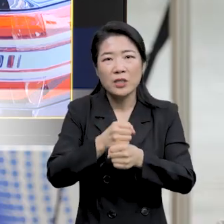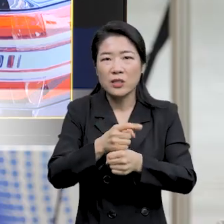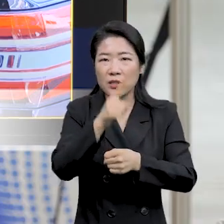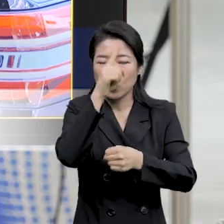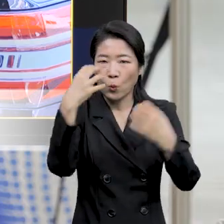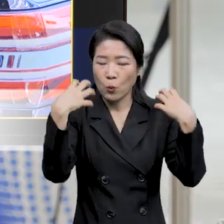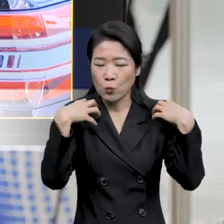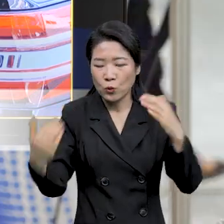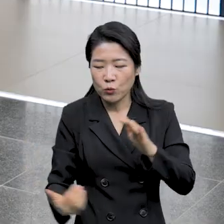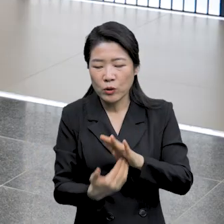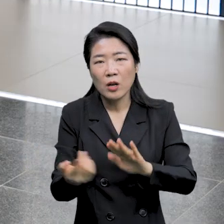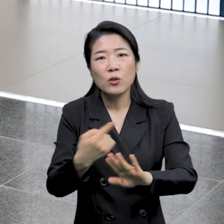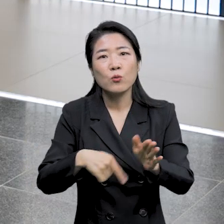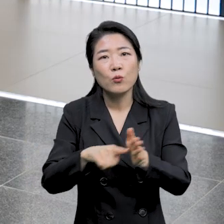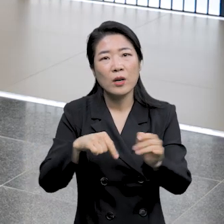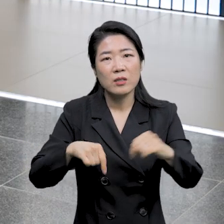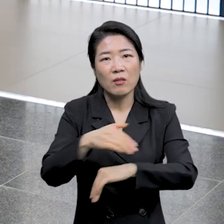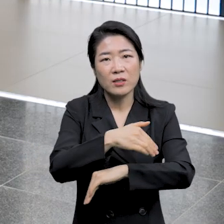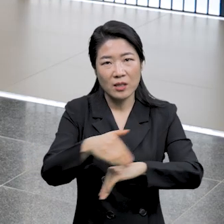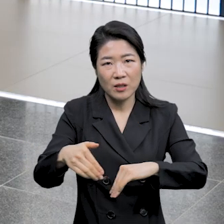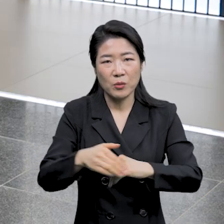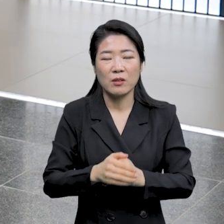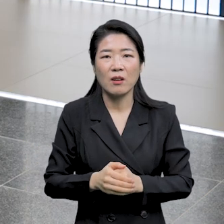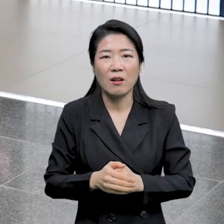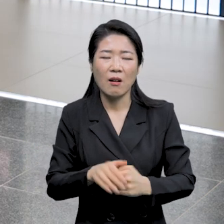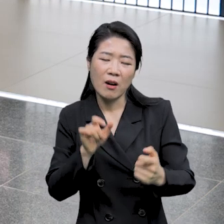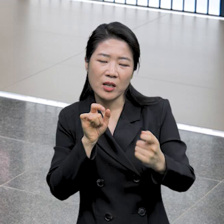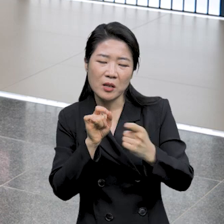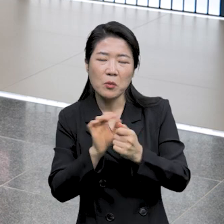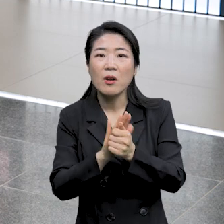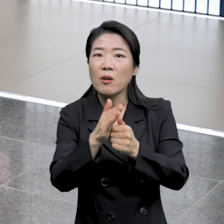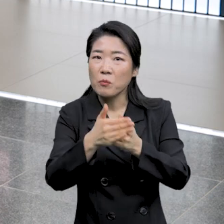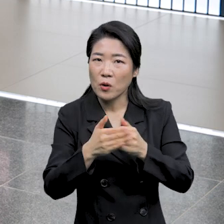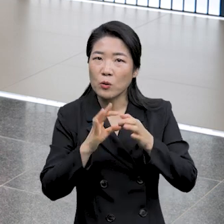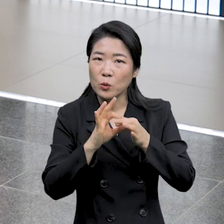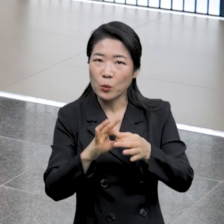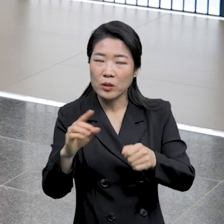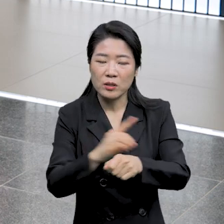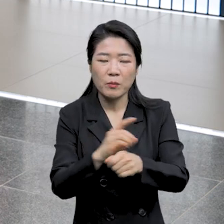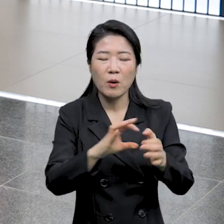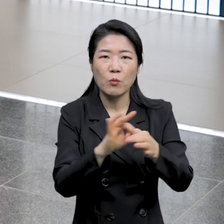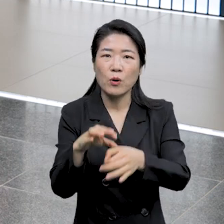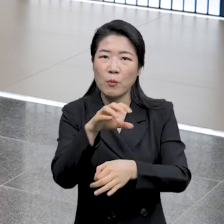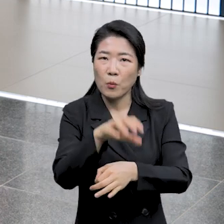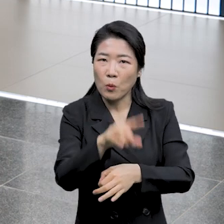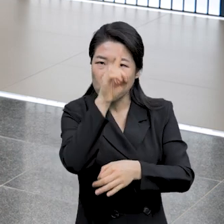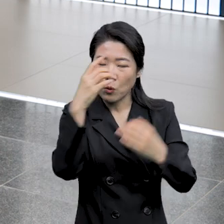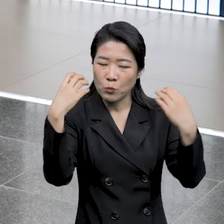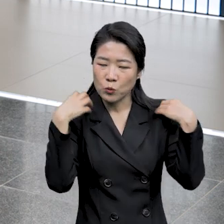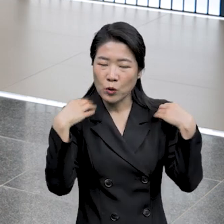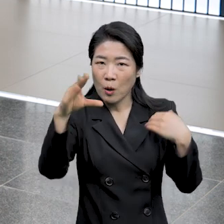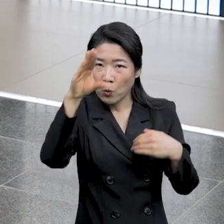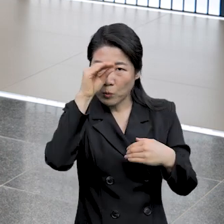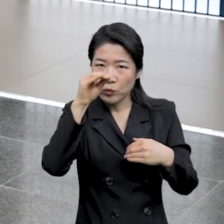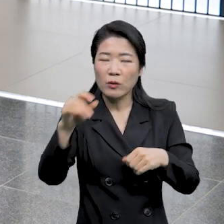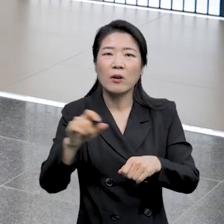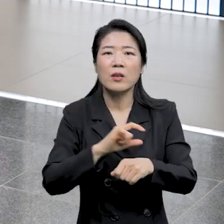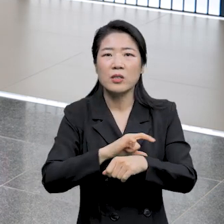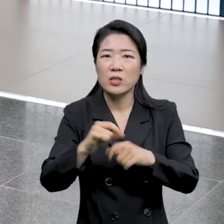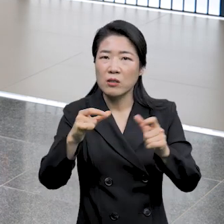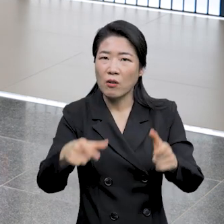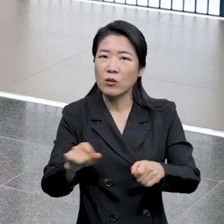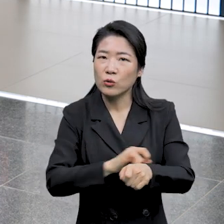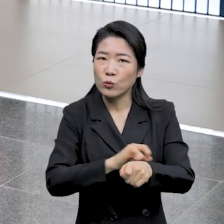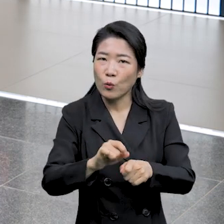위한 정책입니다. 양 기관이 긴밀한 협력을 통해 디지털 플랫폼 정부가 모범적인 지역 특화 협력